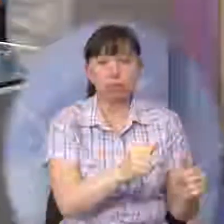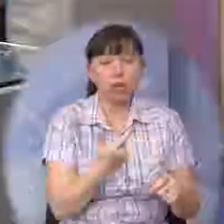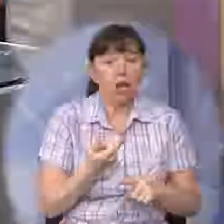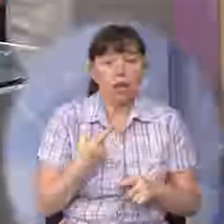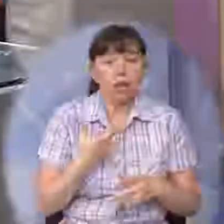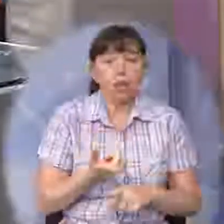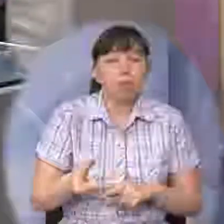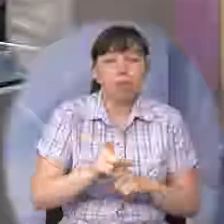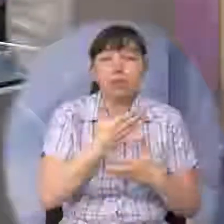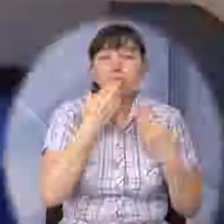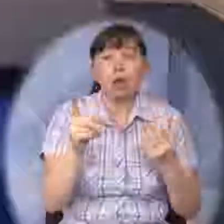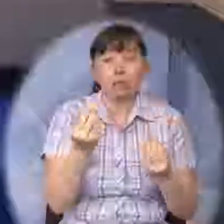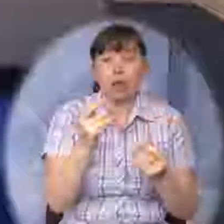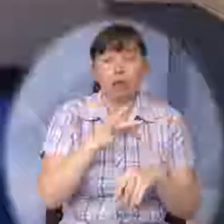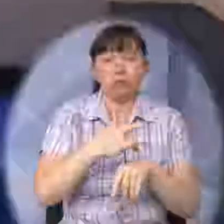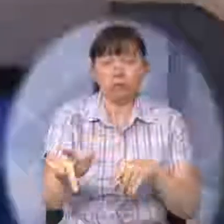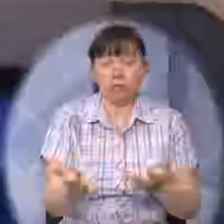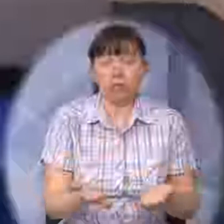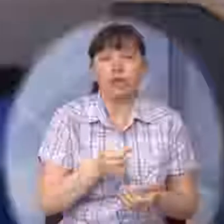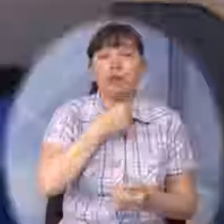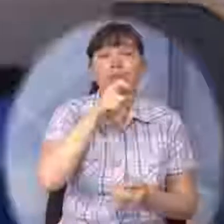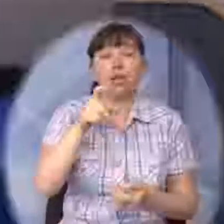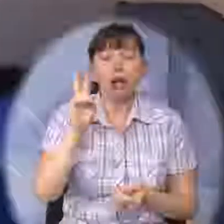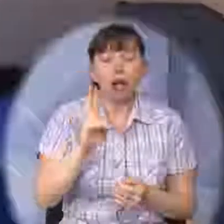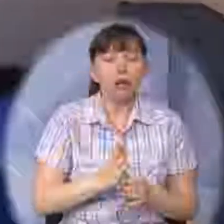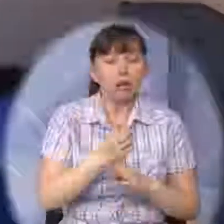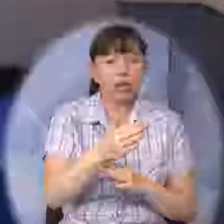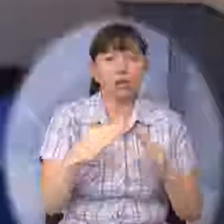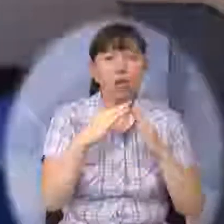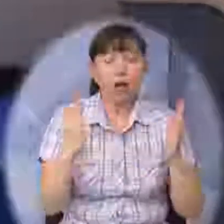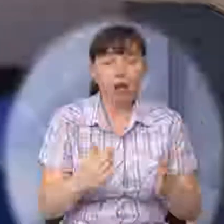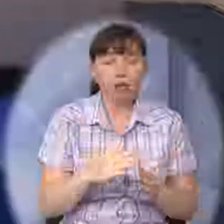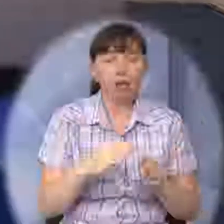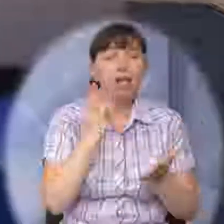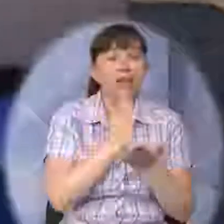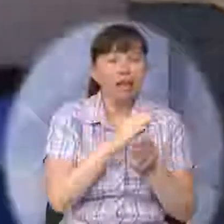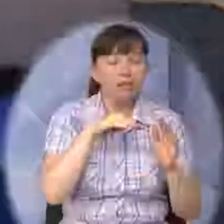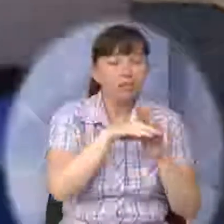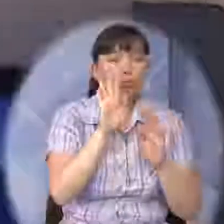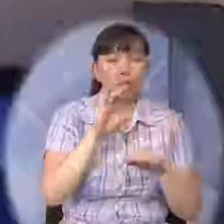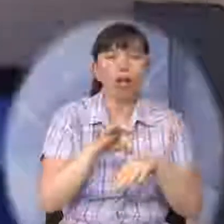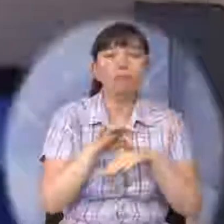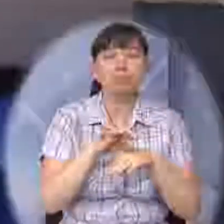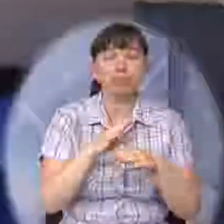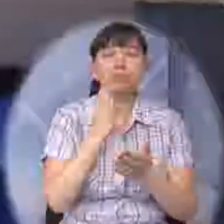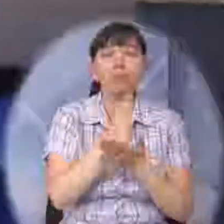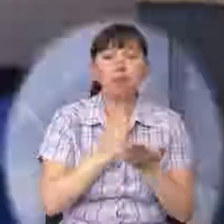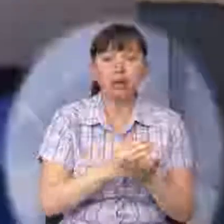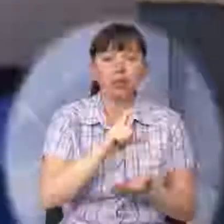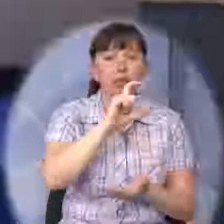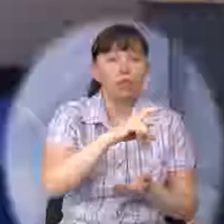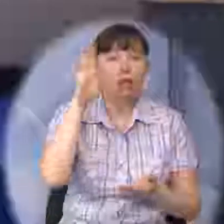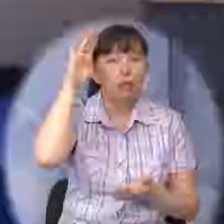au ce să pună pe masă. Vârstnici care, când intri, nu găsești decât o coajă de pâine și un